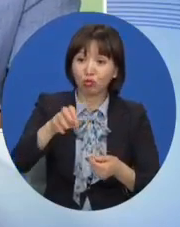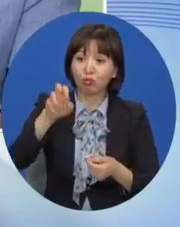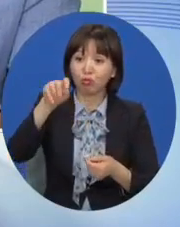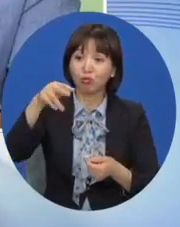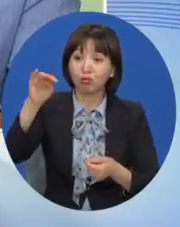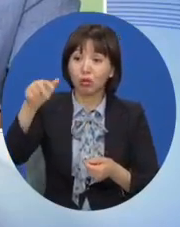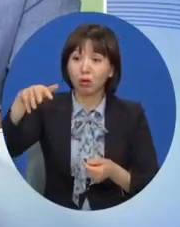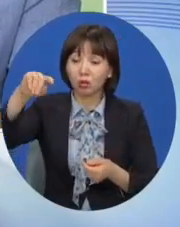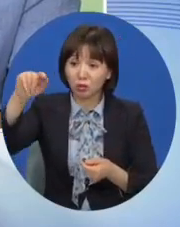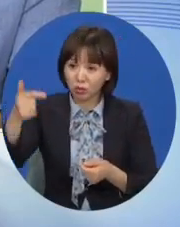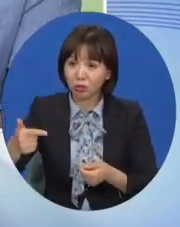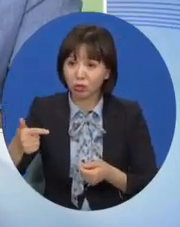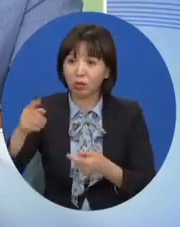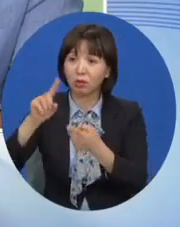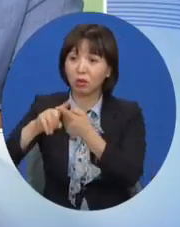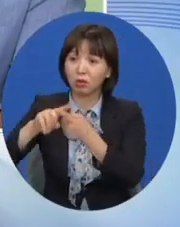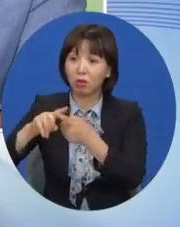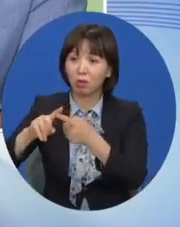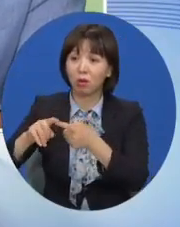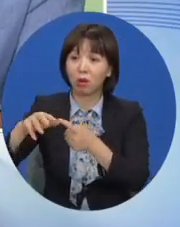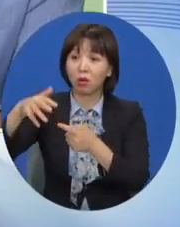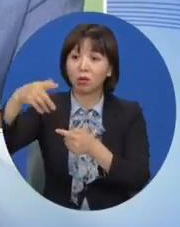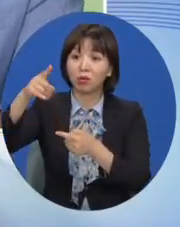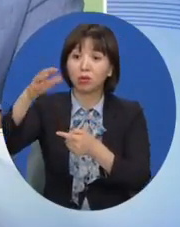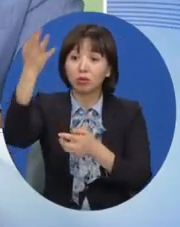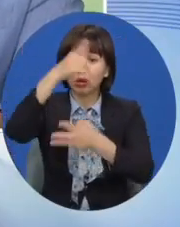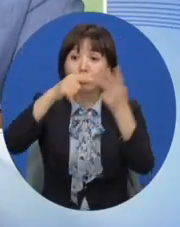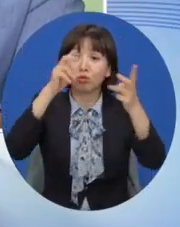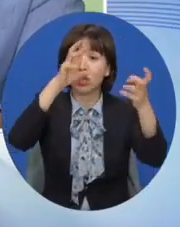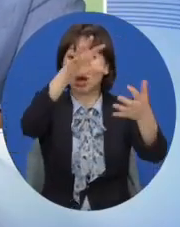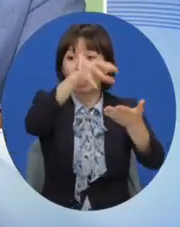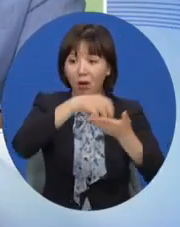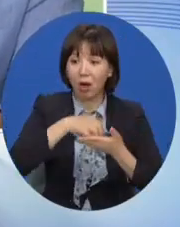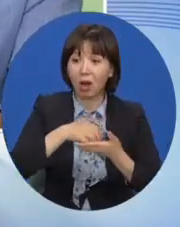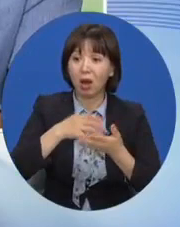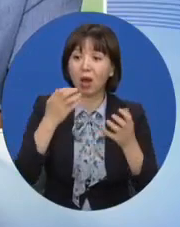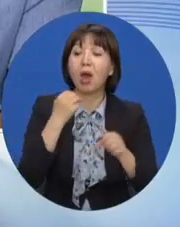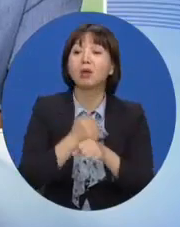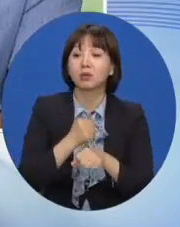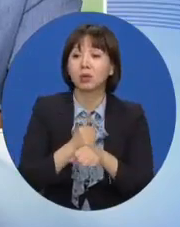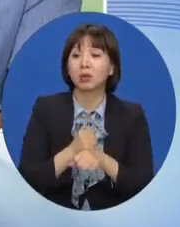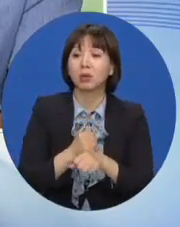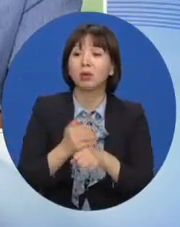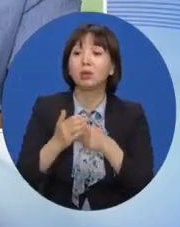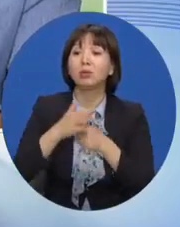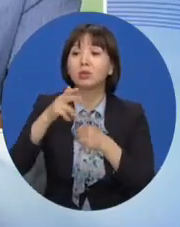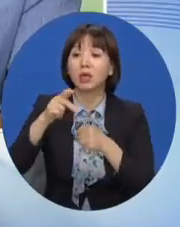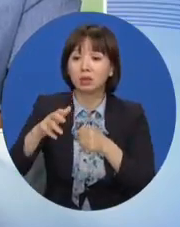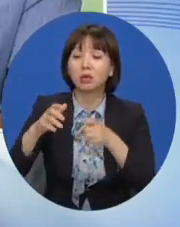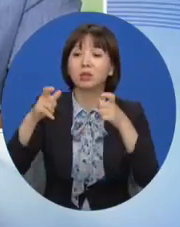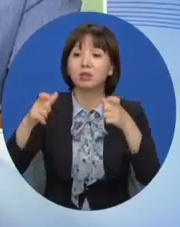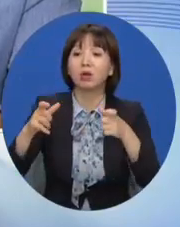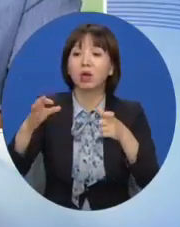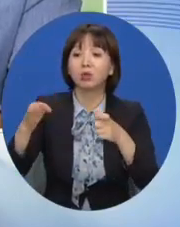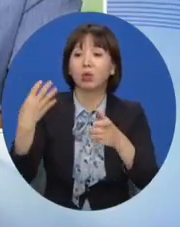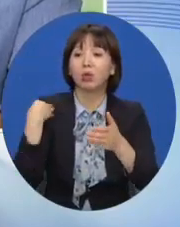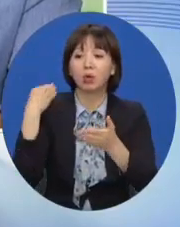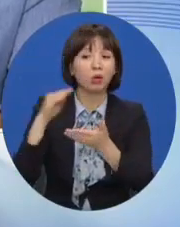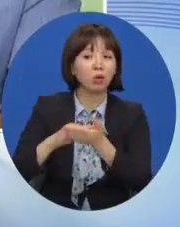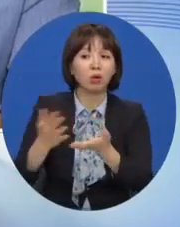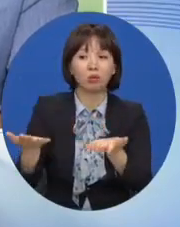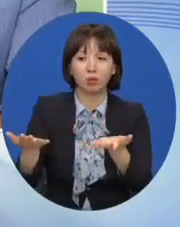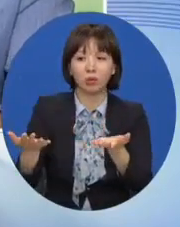수해 방습지 개선 사업 청주에 있는 업체가 했죠. 이걸 갖고 지역에 무슨 돈이 돌아갑니까? 그 점에 대한 것을 해명하셔야